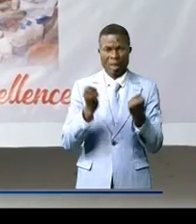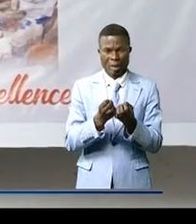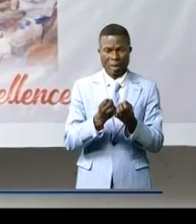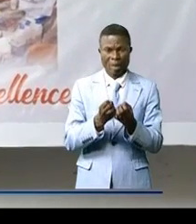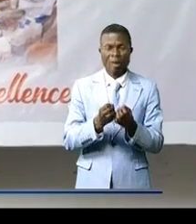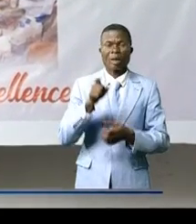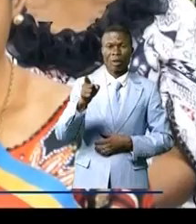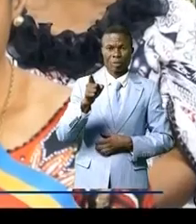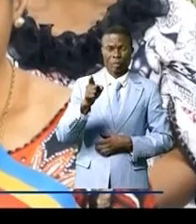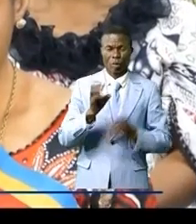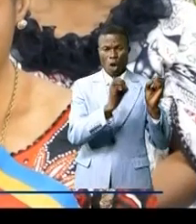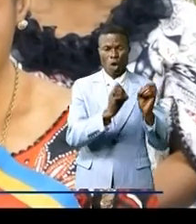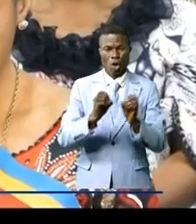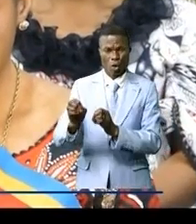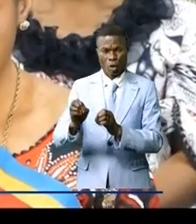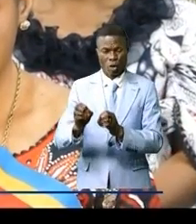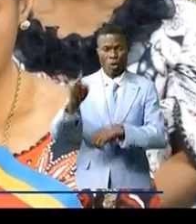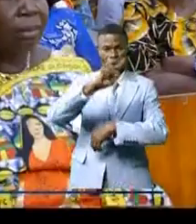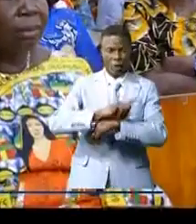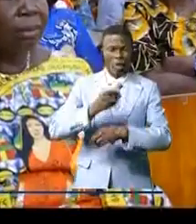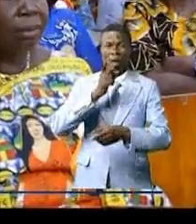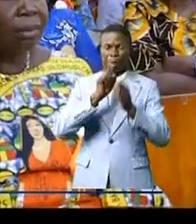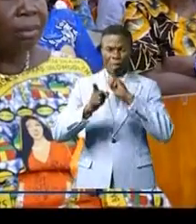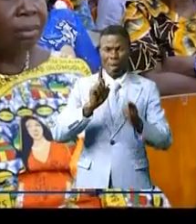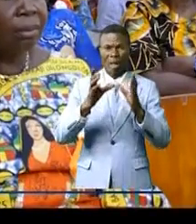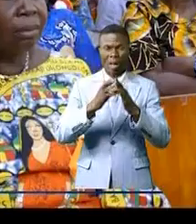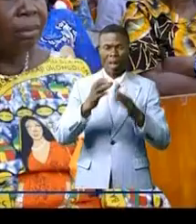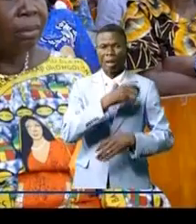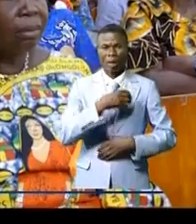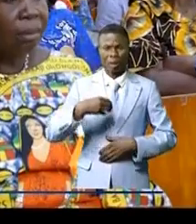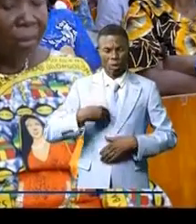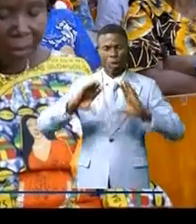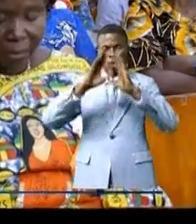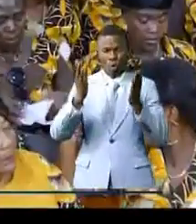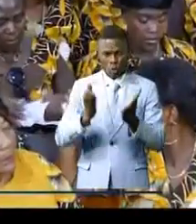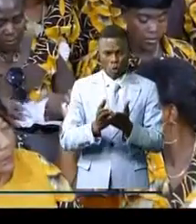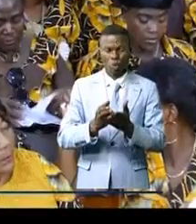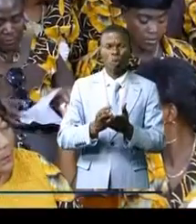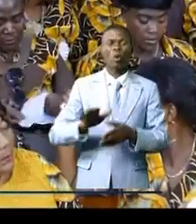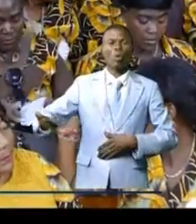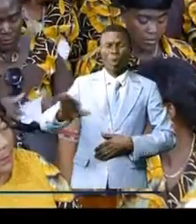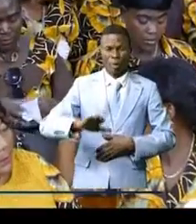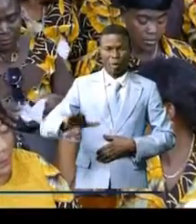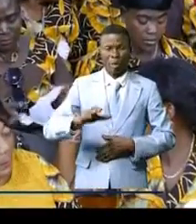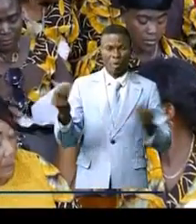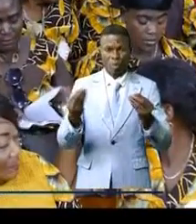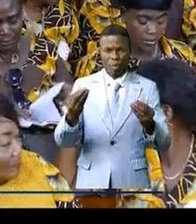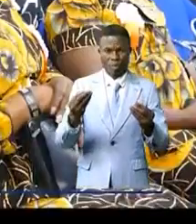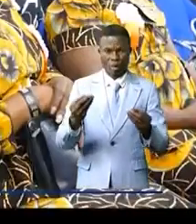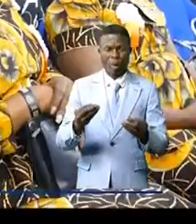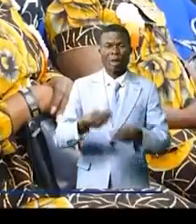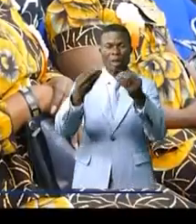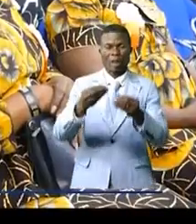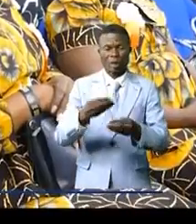CRAFEL, vient d'organiser une journée d'échange avec les femmes de toutes les couches sociales du pays, en vue de les